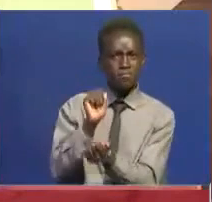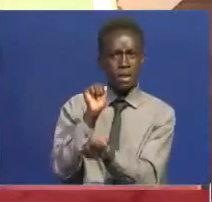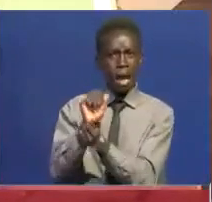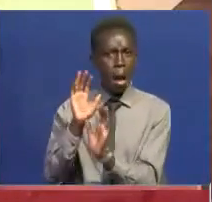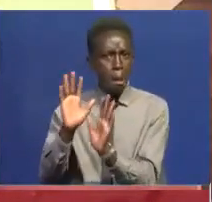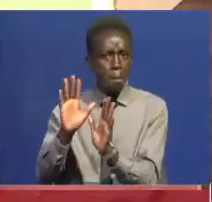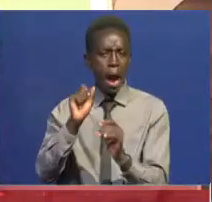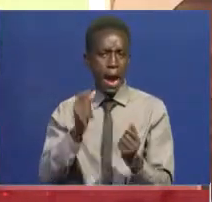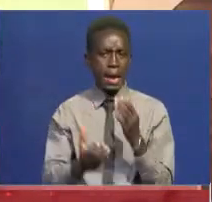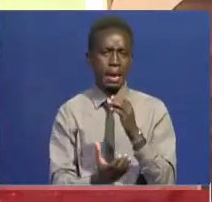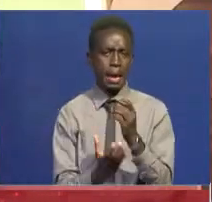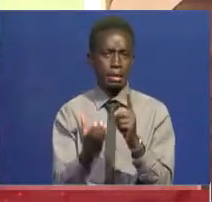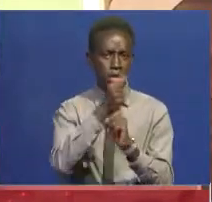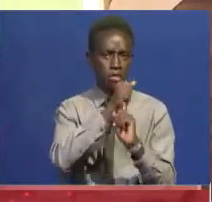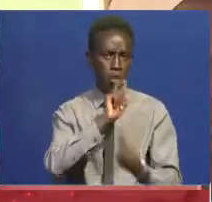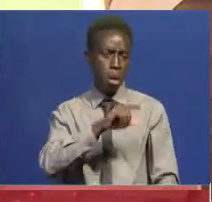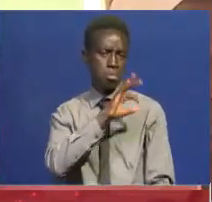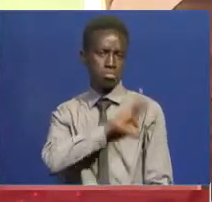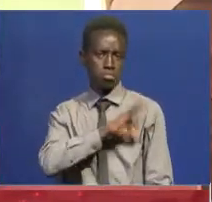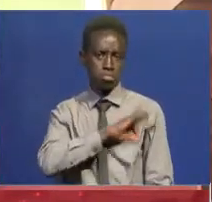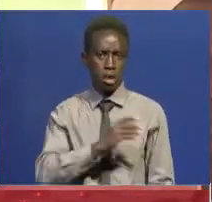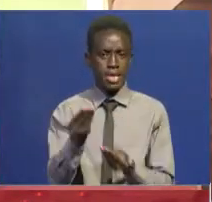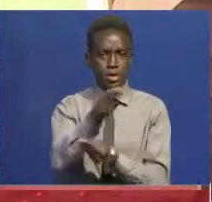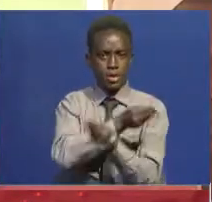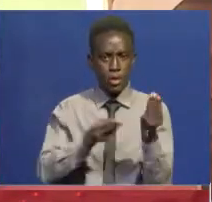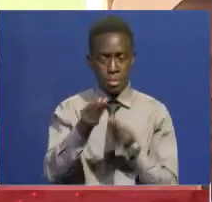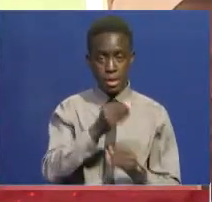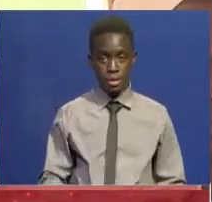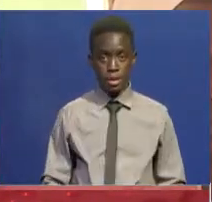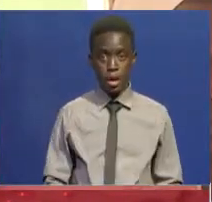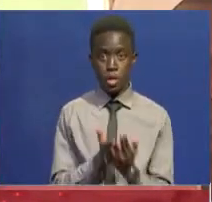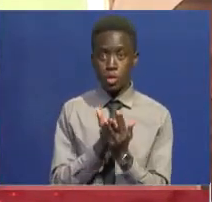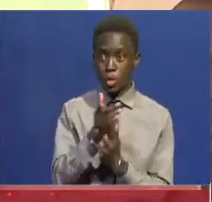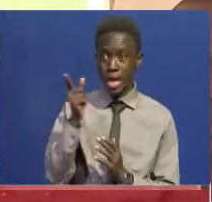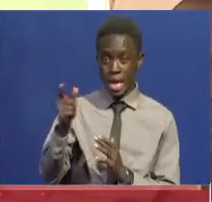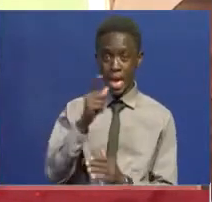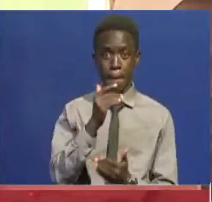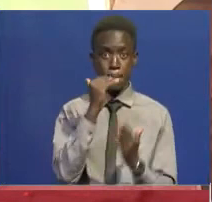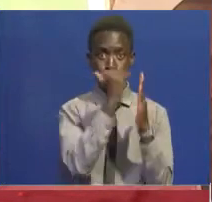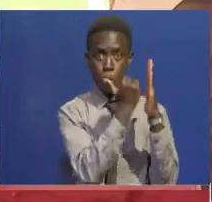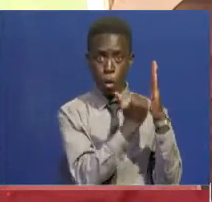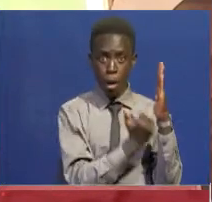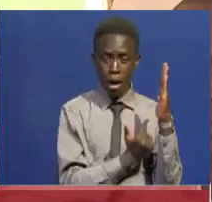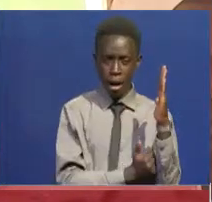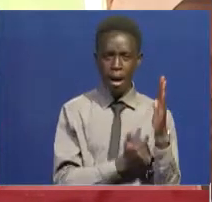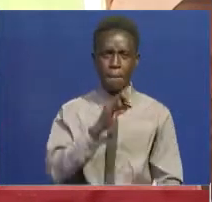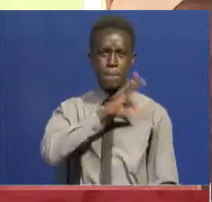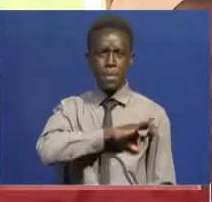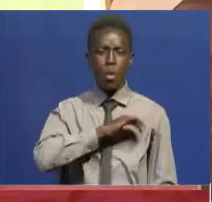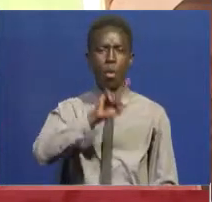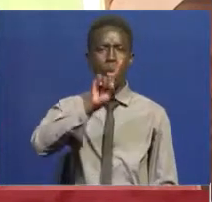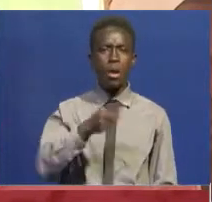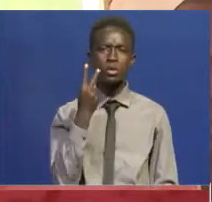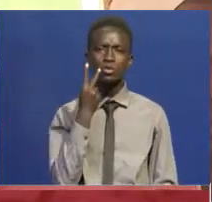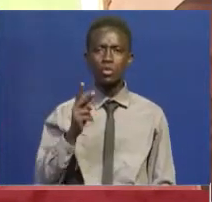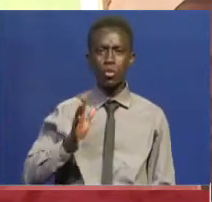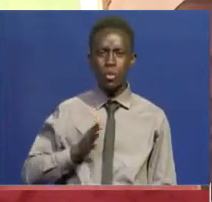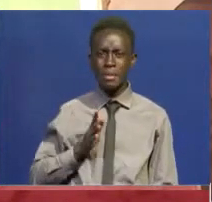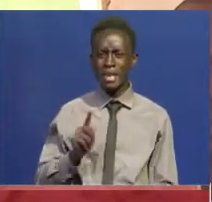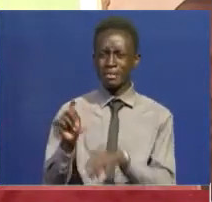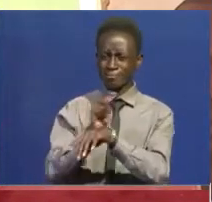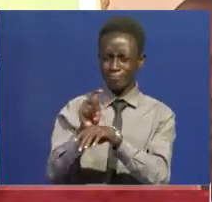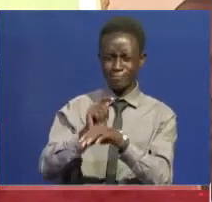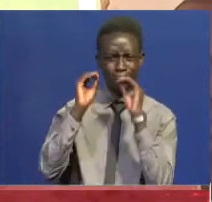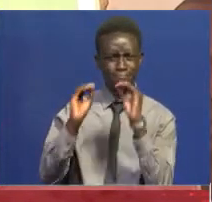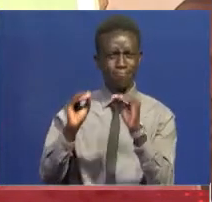kiuchumi. Since inception, the program has benefited 1,200 women who have been trained on